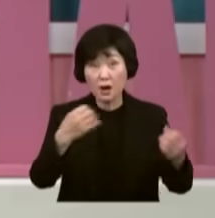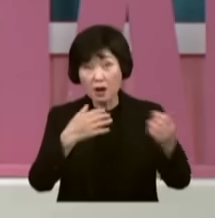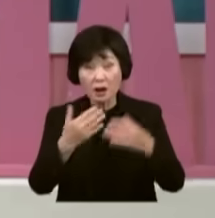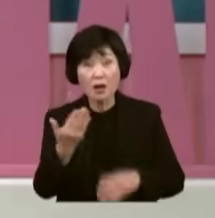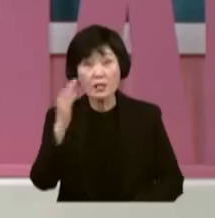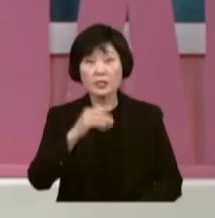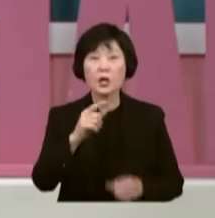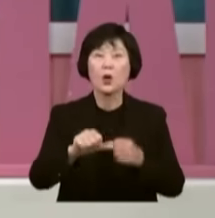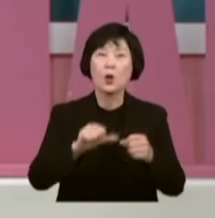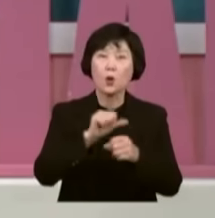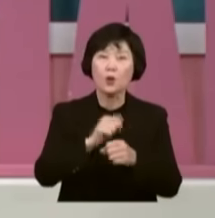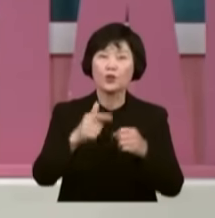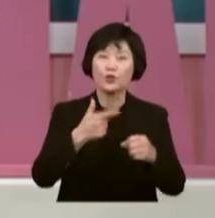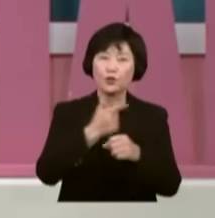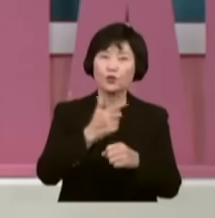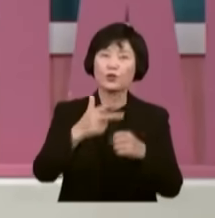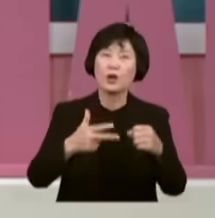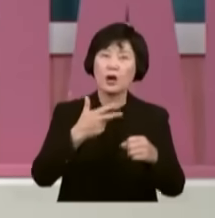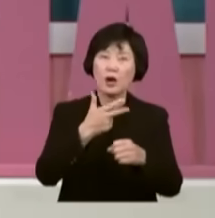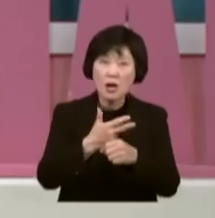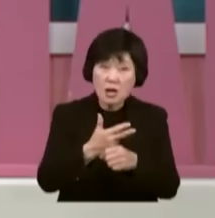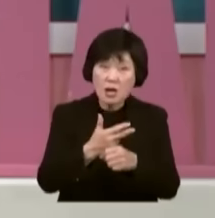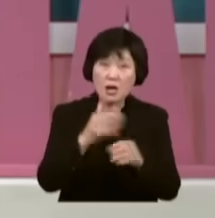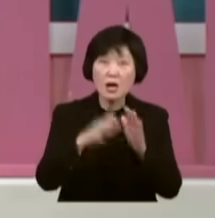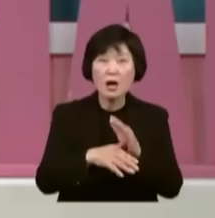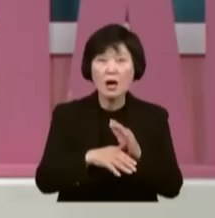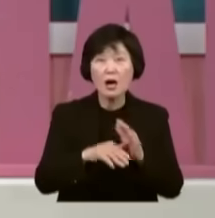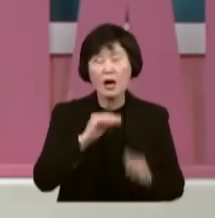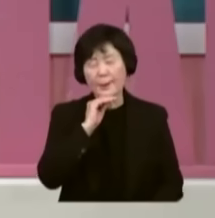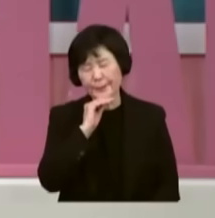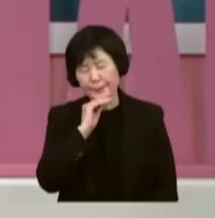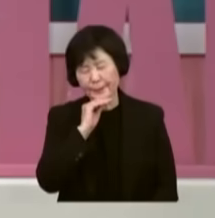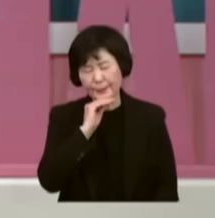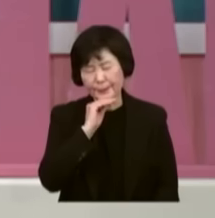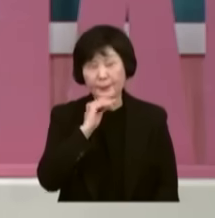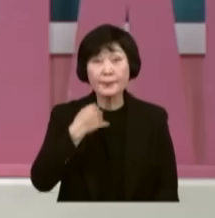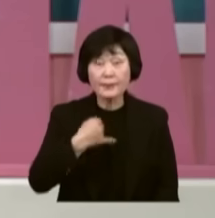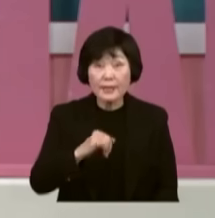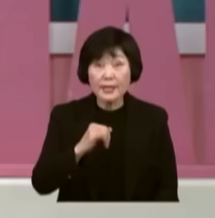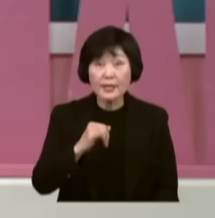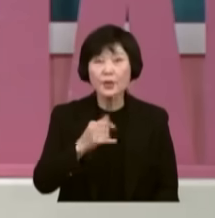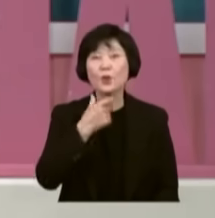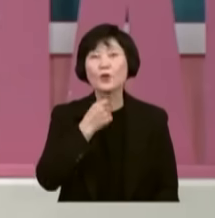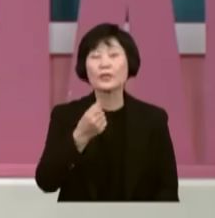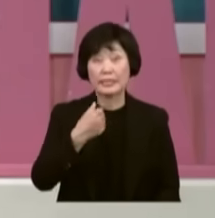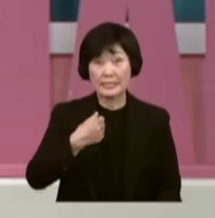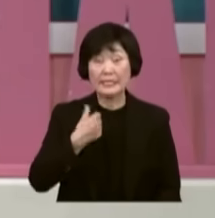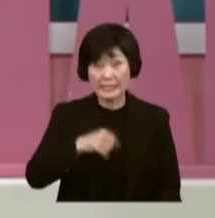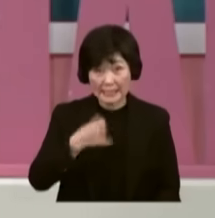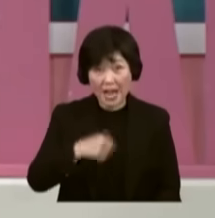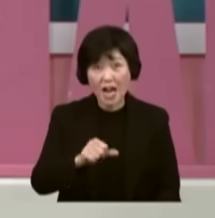그러니까 너무나 기다리고 하필 그때 뽀뽀뽀 프로그램 어린이 프로그램 또 문화체육관에서 또